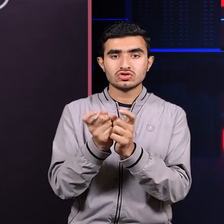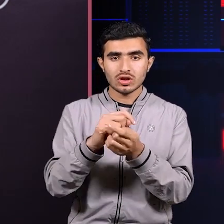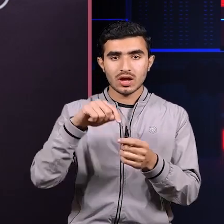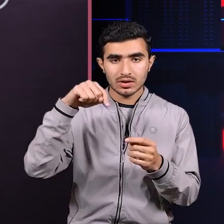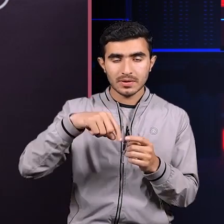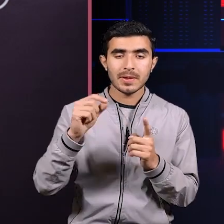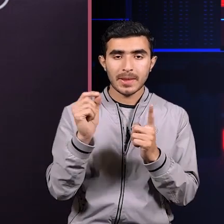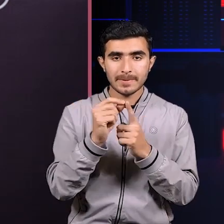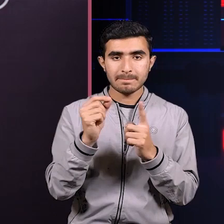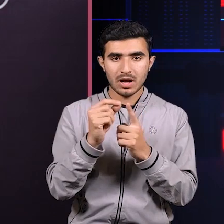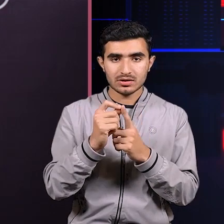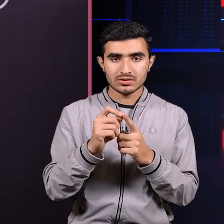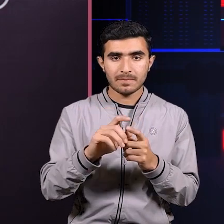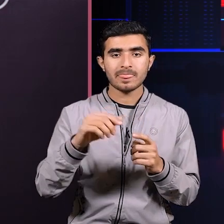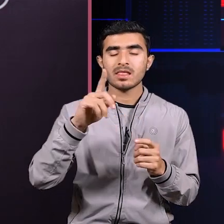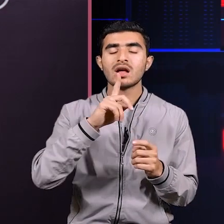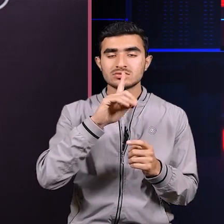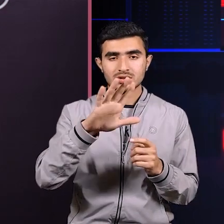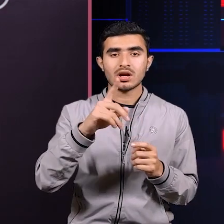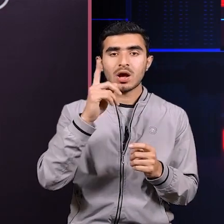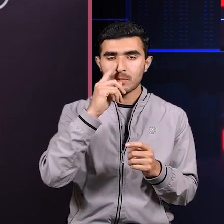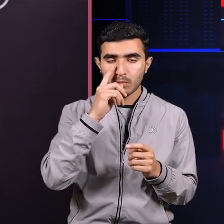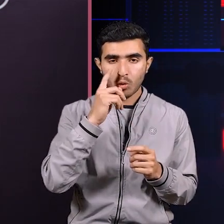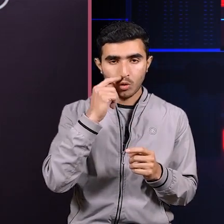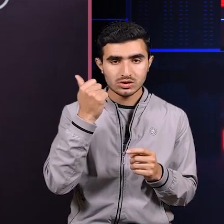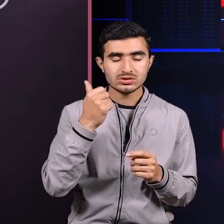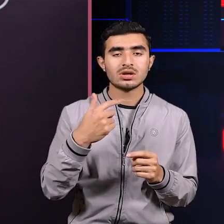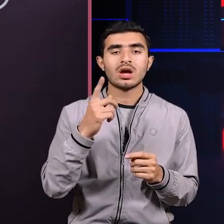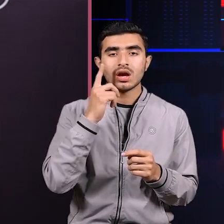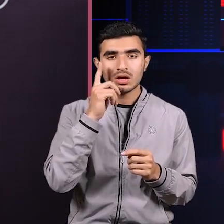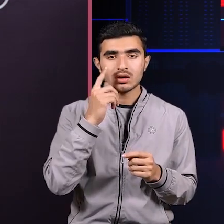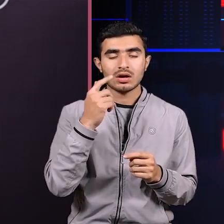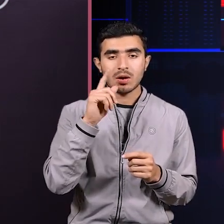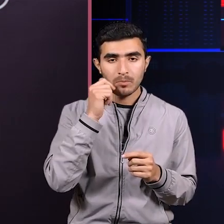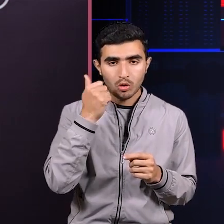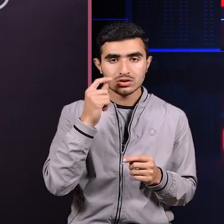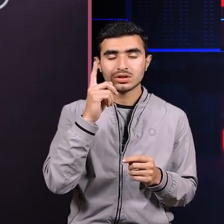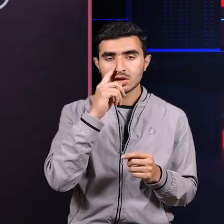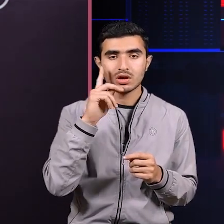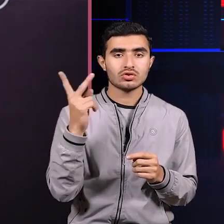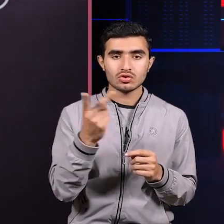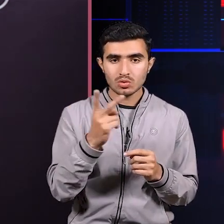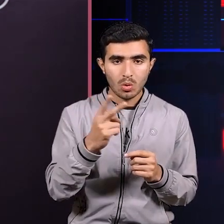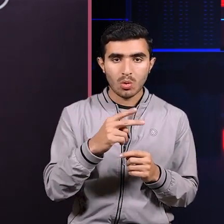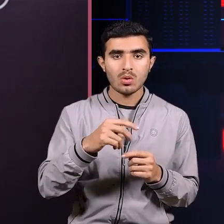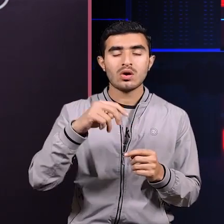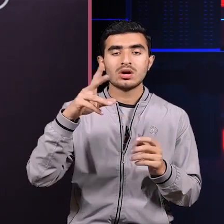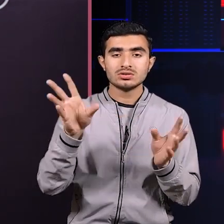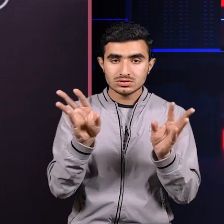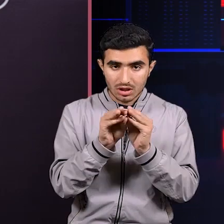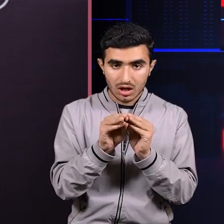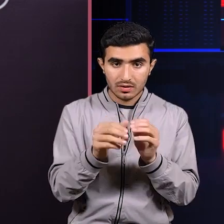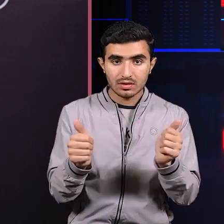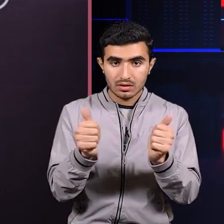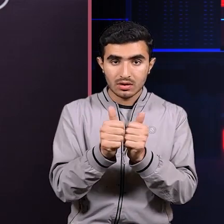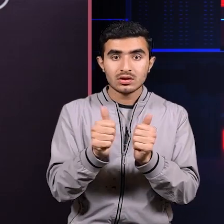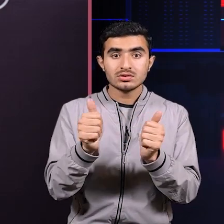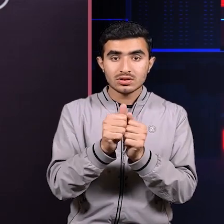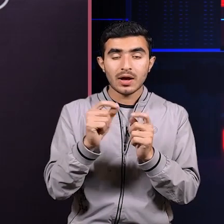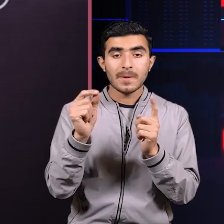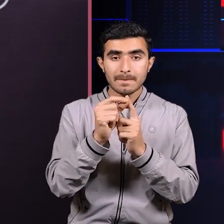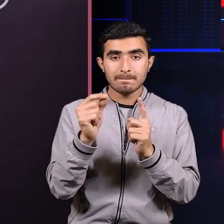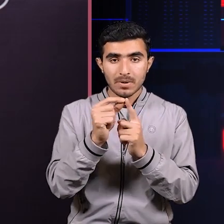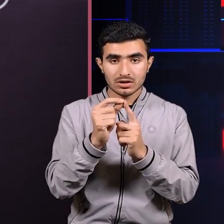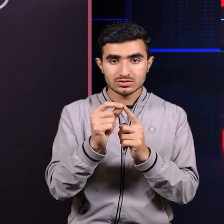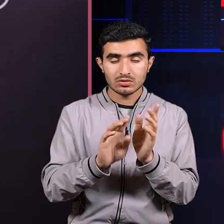फ्रेम चेंज करना है, लड़कों को भी ये रियलाइज़ करना है कि वो जब लड़कियों से शादी करने जा रहे हैं